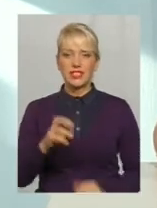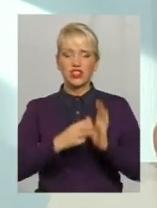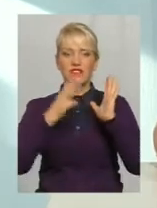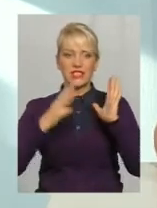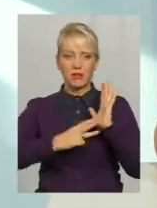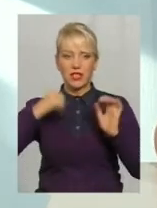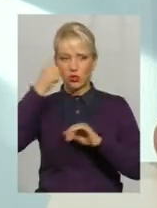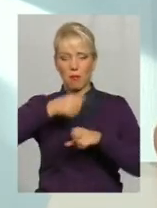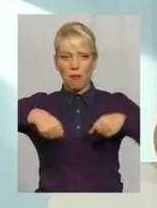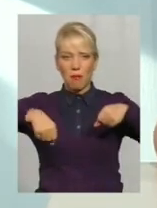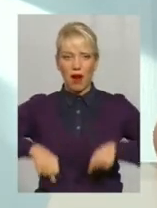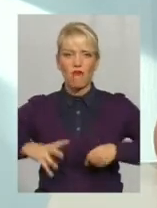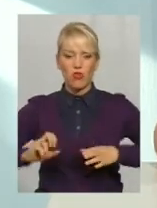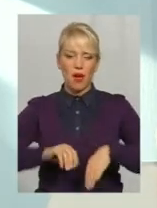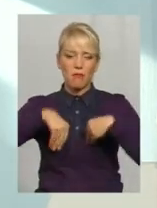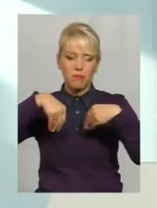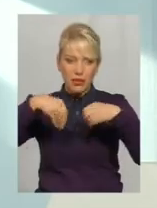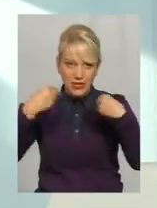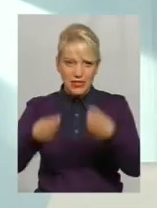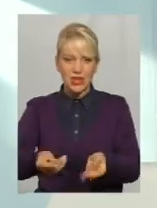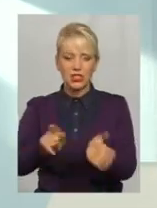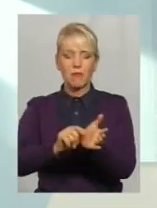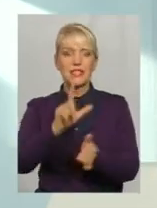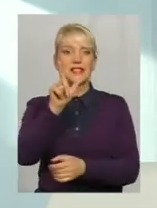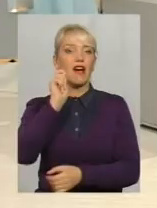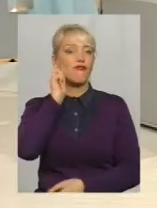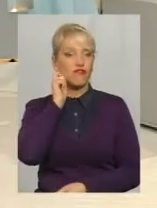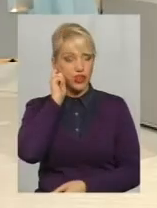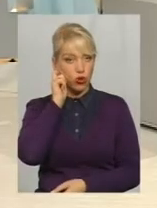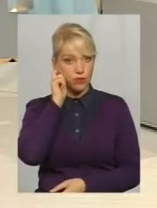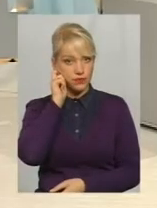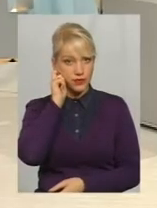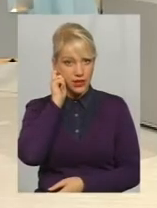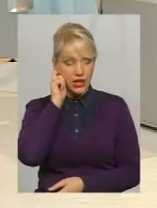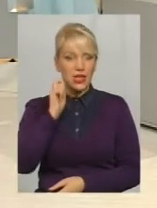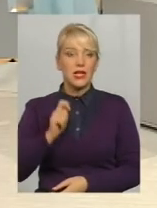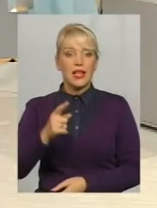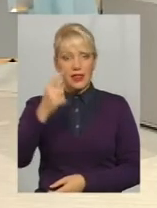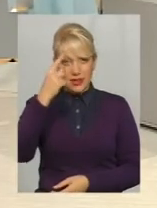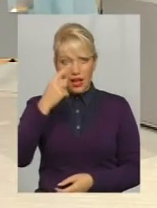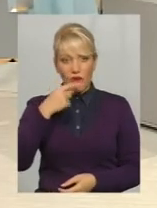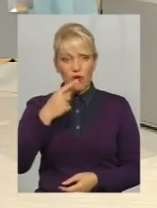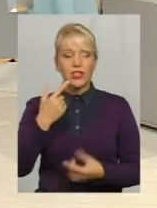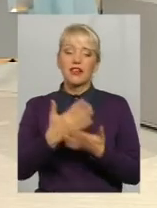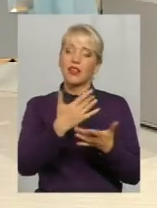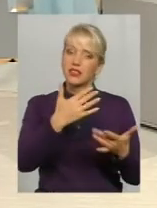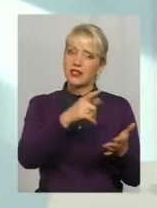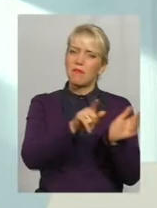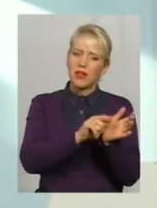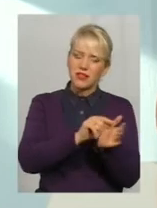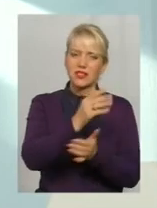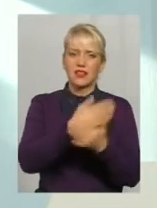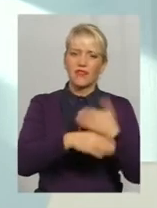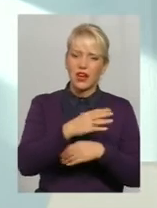2018 року право на призначення пенсії за віком, наголошую, тому що є різні види пенсії, і по інвалідності, і по втраті годувальника